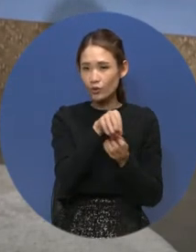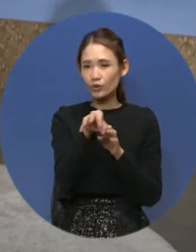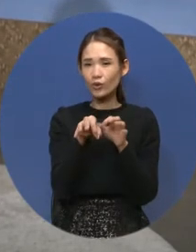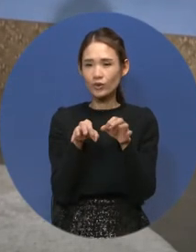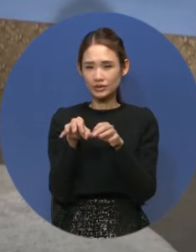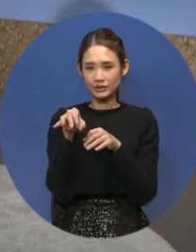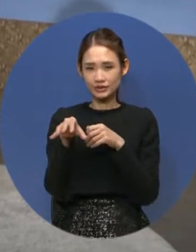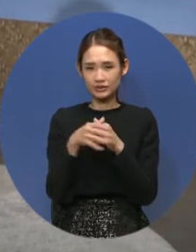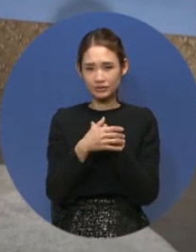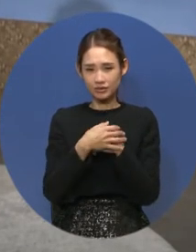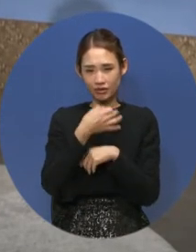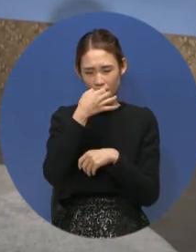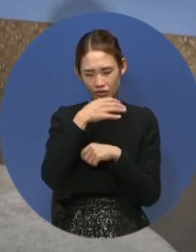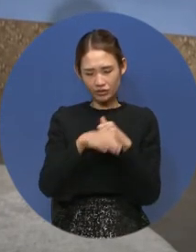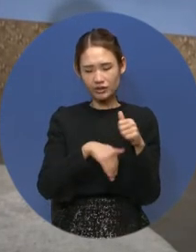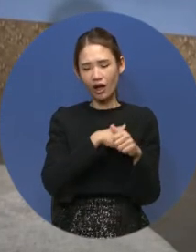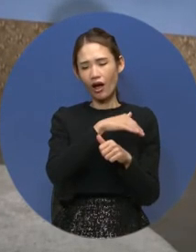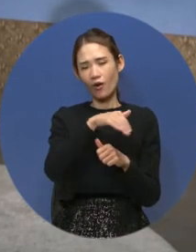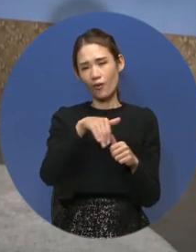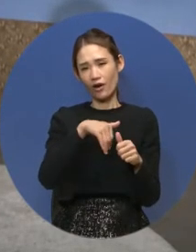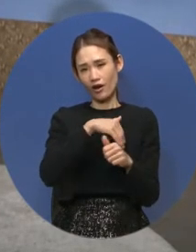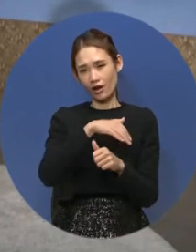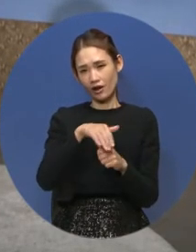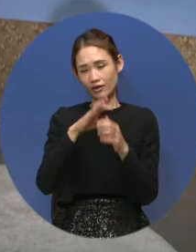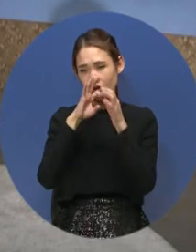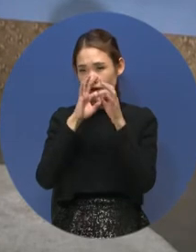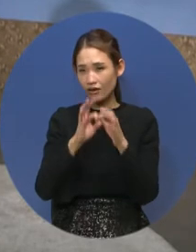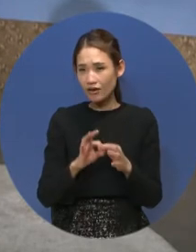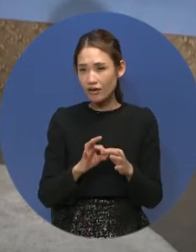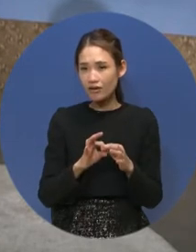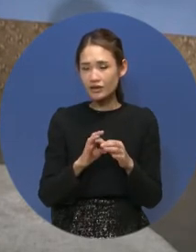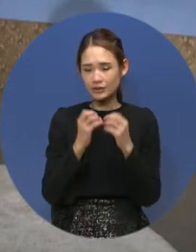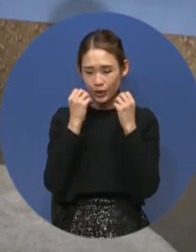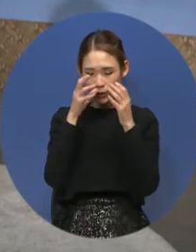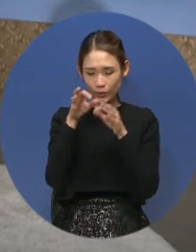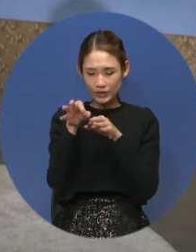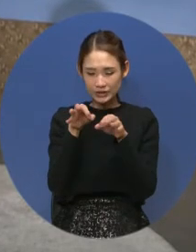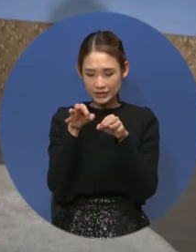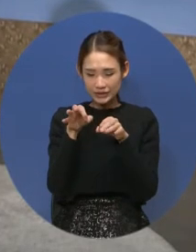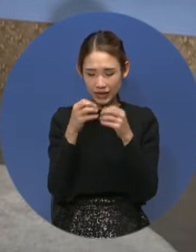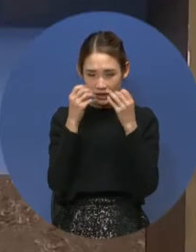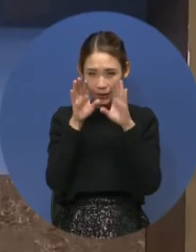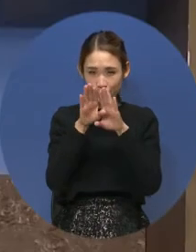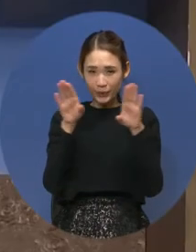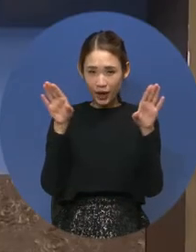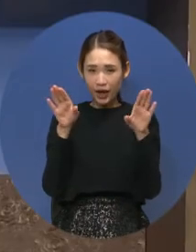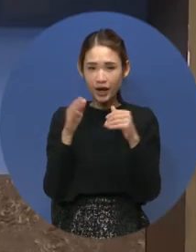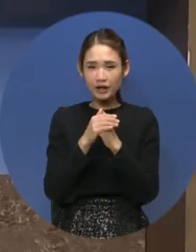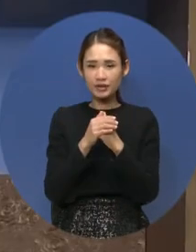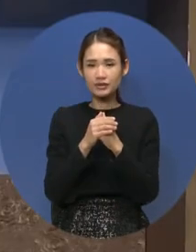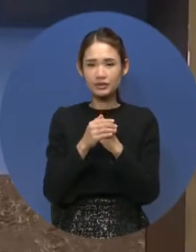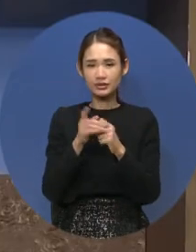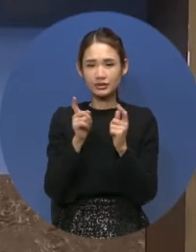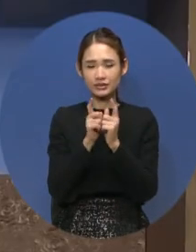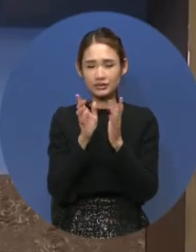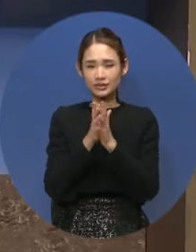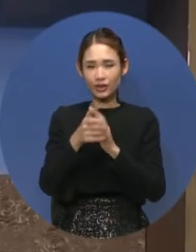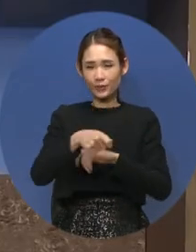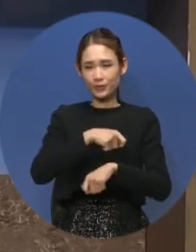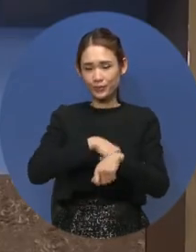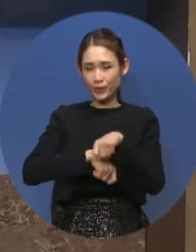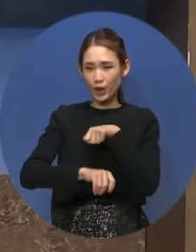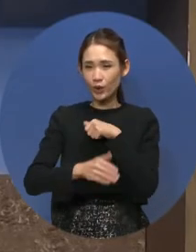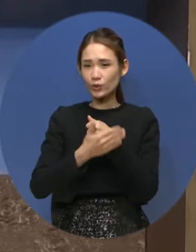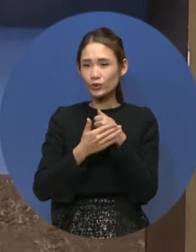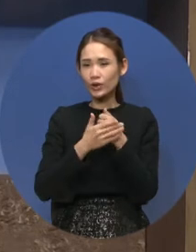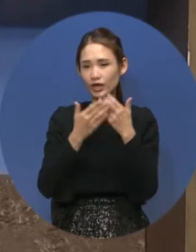전통시장이 정말 힘든 상황이었을 네. 수 있는데 네. 팔로개척에 네. 굉장히 발벗고 두 팔 걷고 나서서